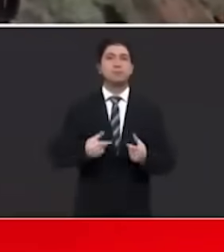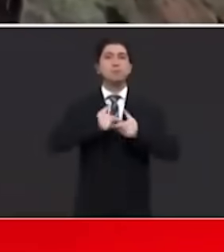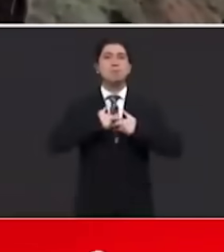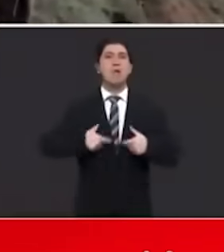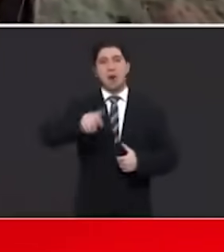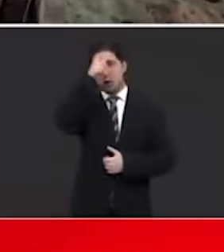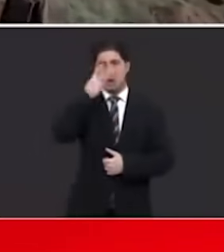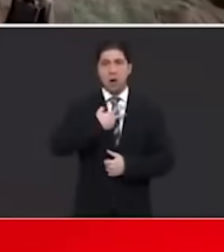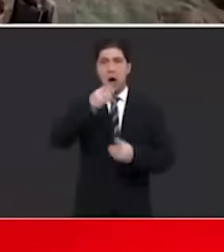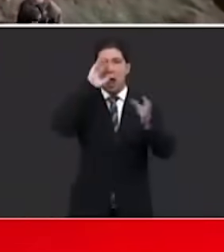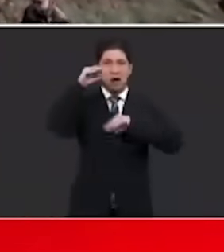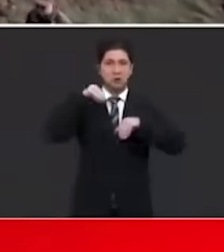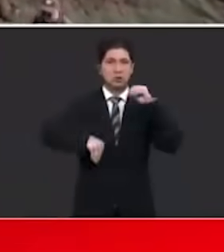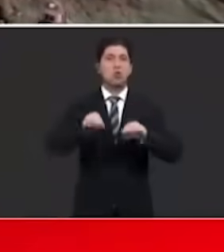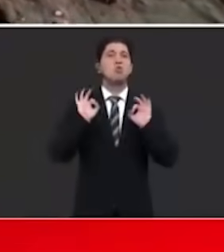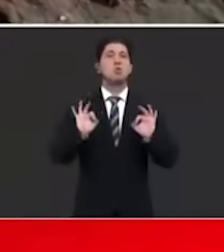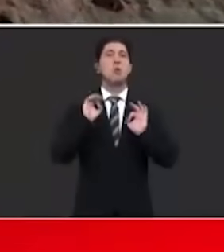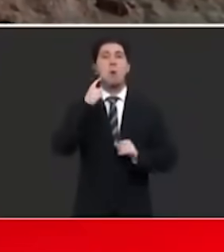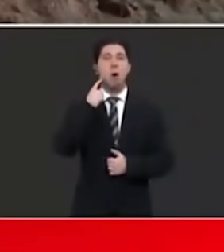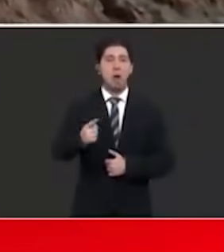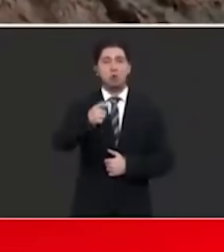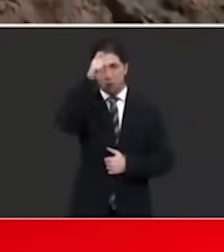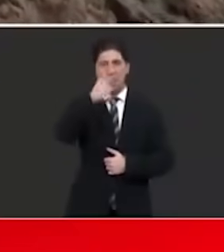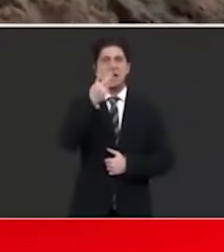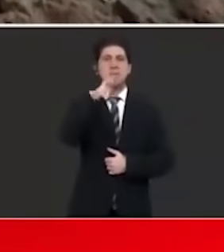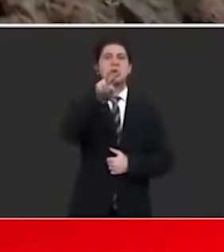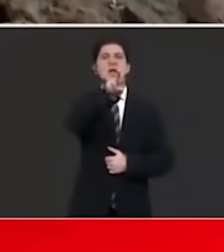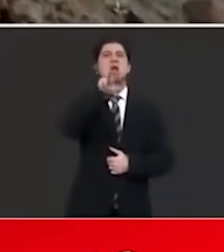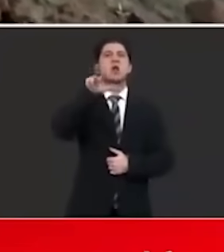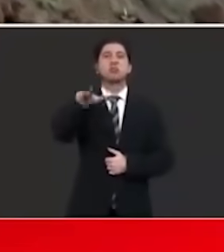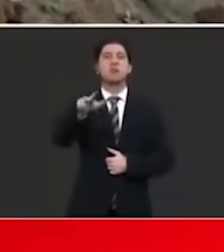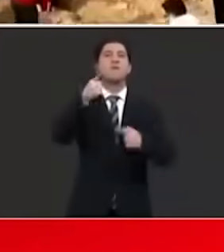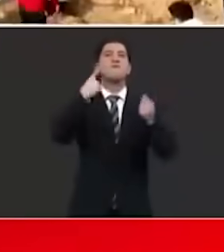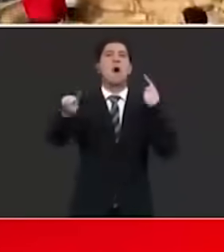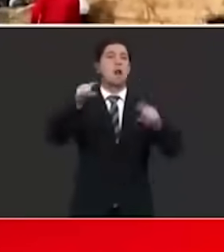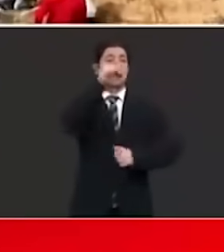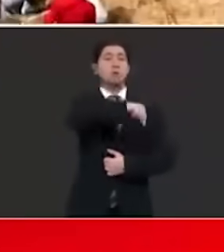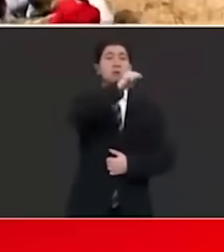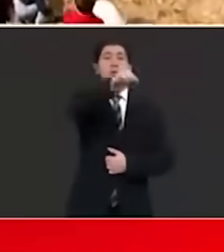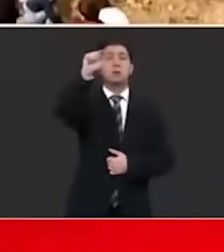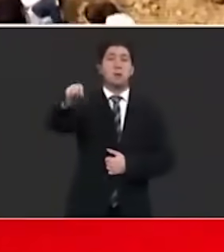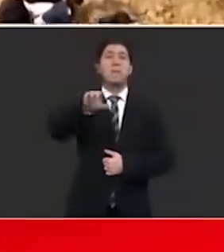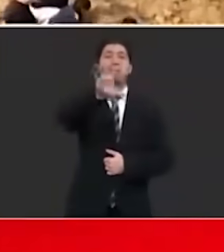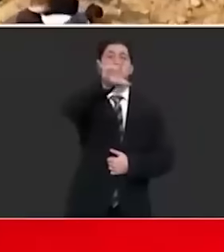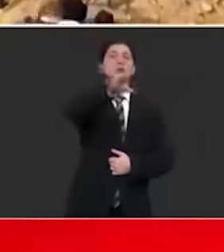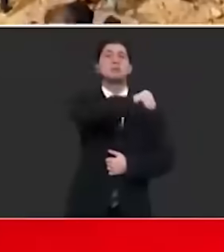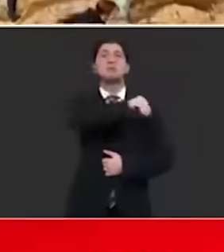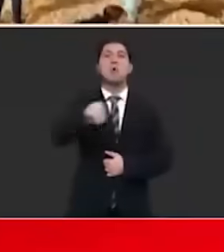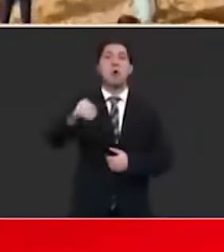Ağaçlandırma Günü'nde Türkiye'nin 2023 farklı noktasında 5 milyon